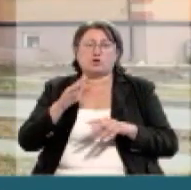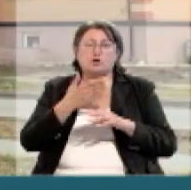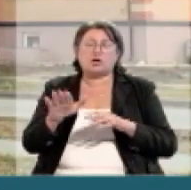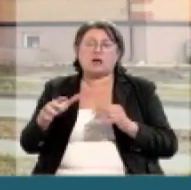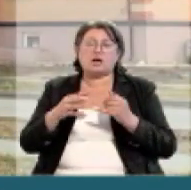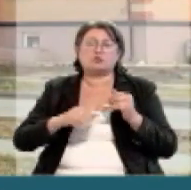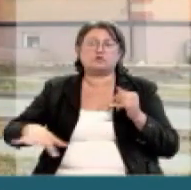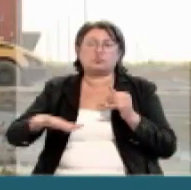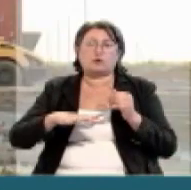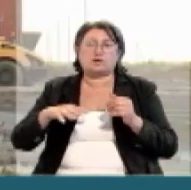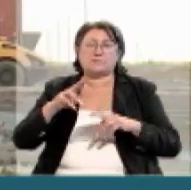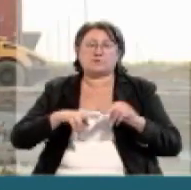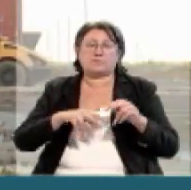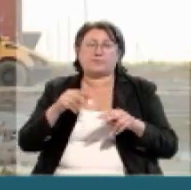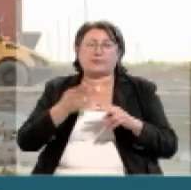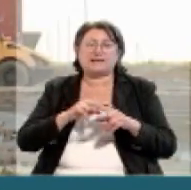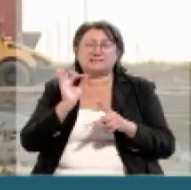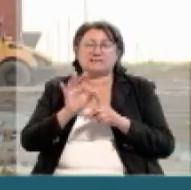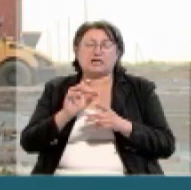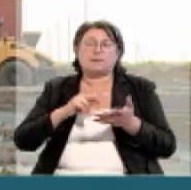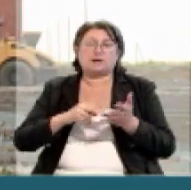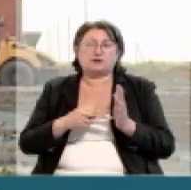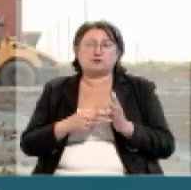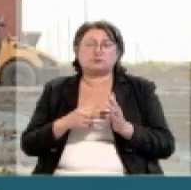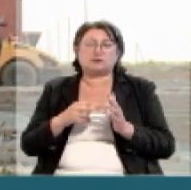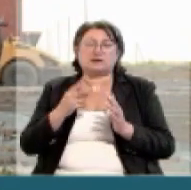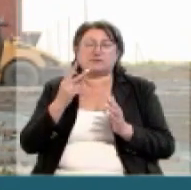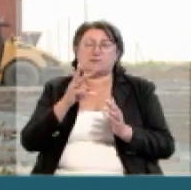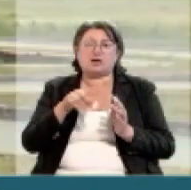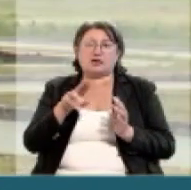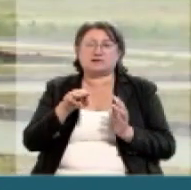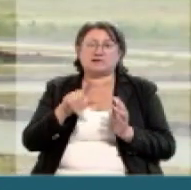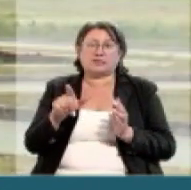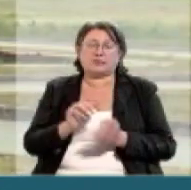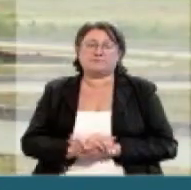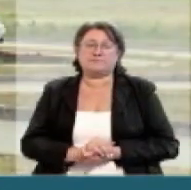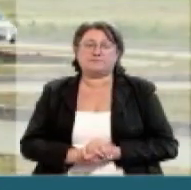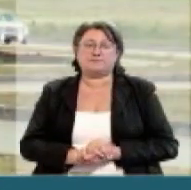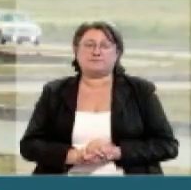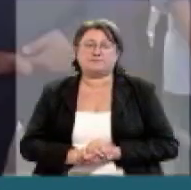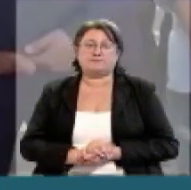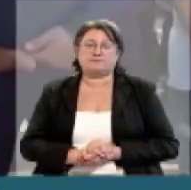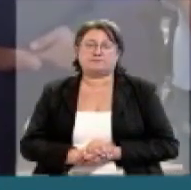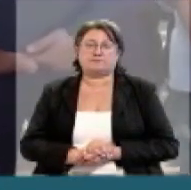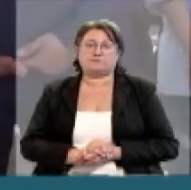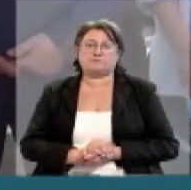теңге бағытталады деп көзделген. Қостанай Рудный тас жолы жағынан шағын ауданға кірме жолдардың құрылысы да